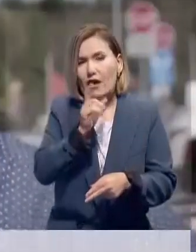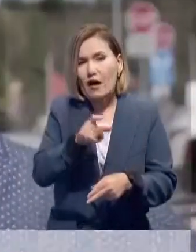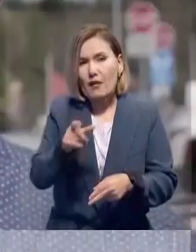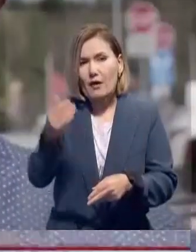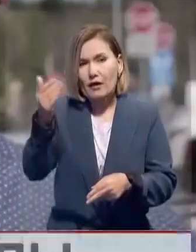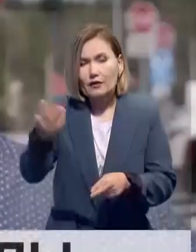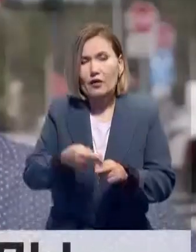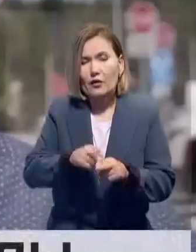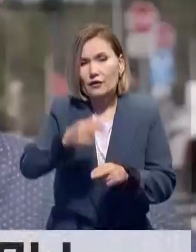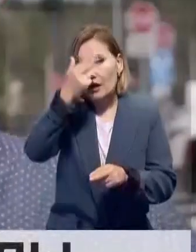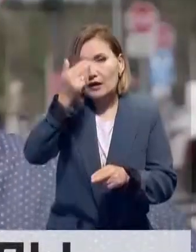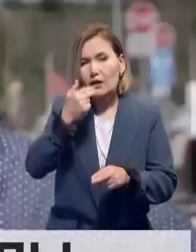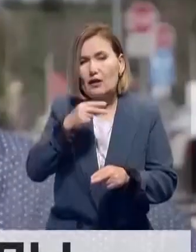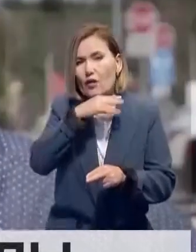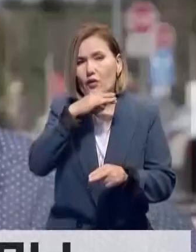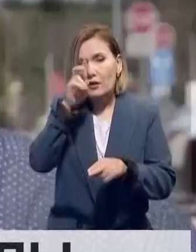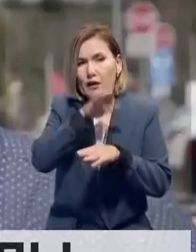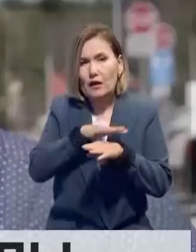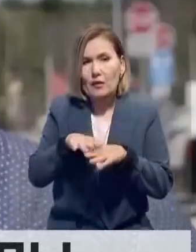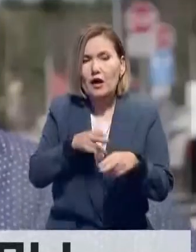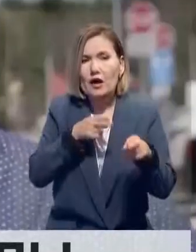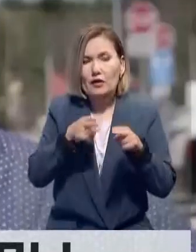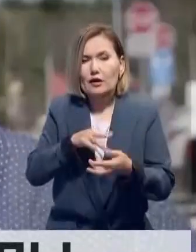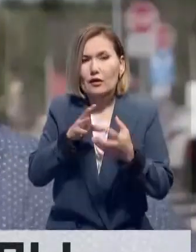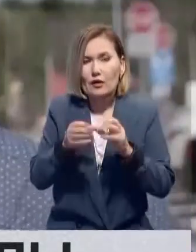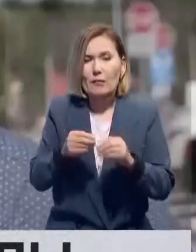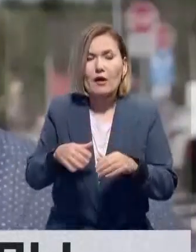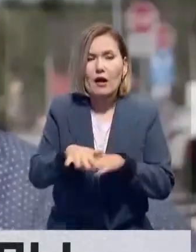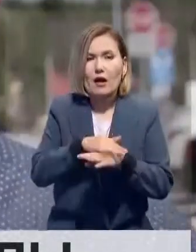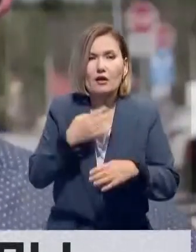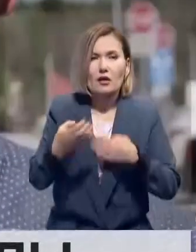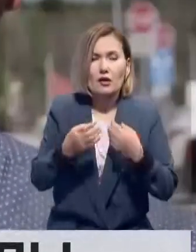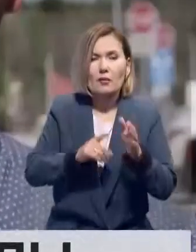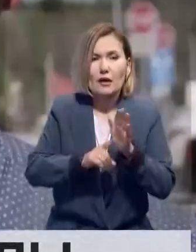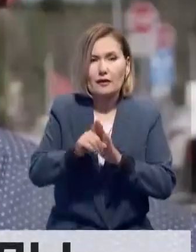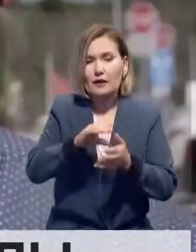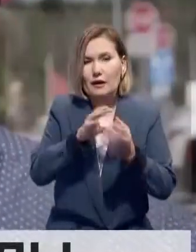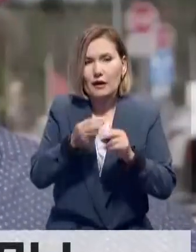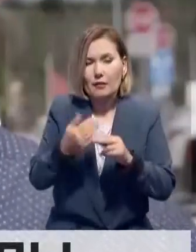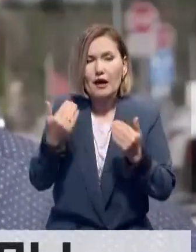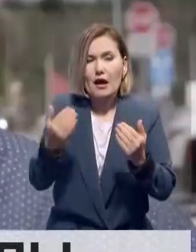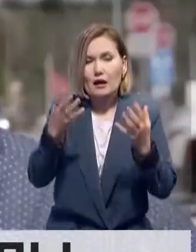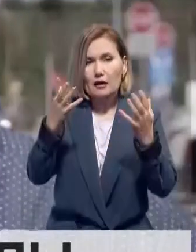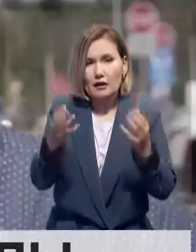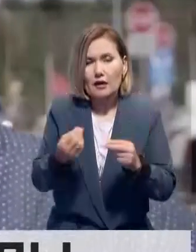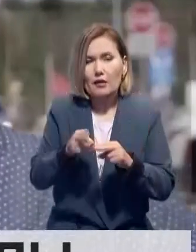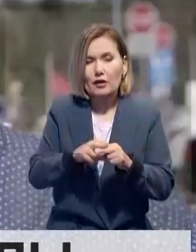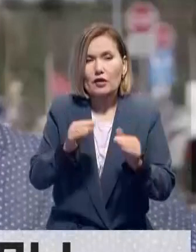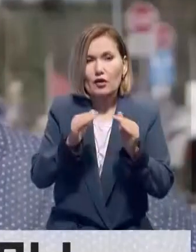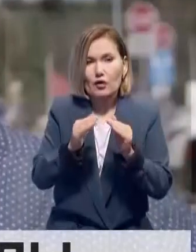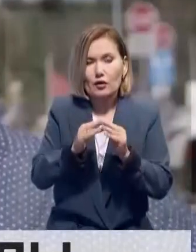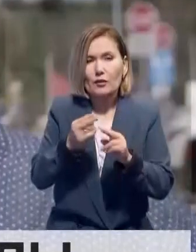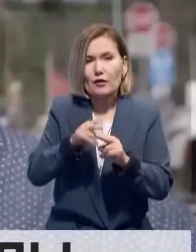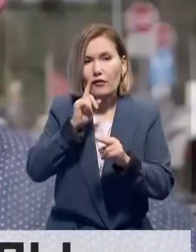салу жоспарланған. Соған мына жердегі дуги долдың адамдары үрейленіп отыр. Бірақ Крняк тұрғындарының бәрі қазір осында үйді. Ішкі